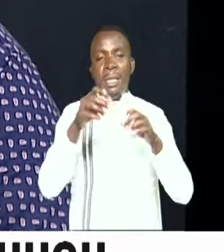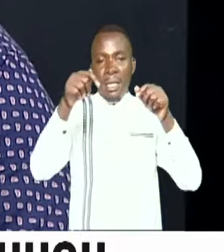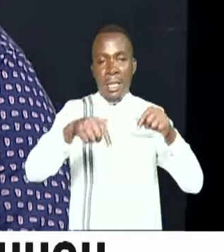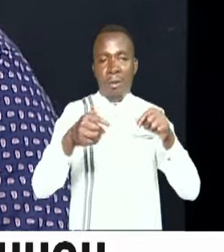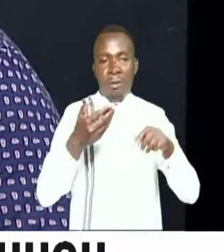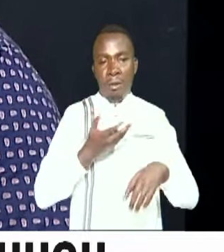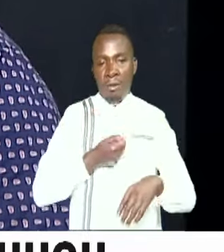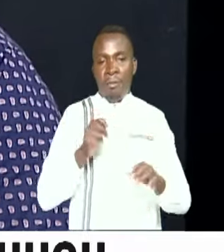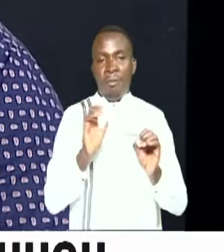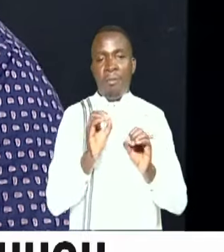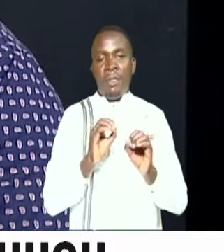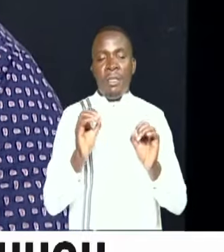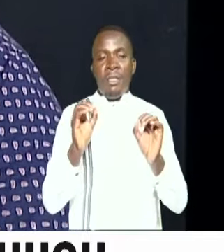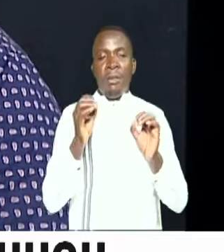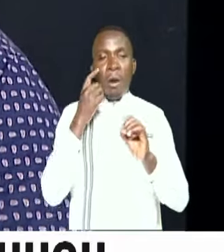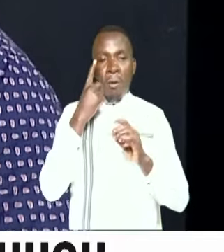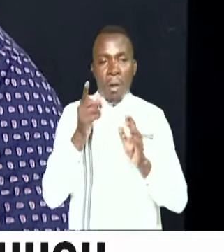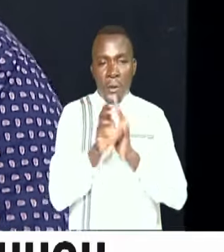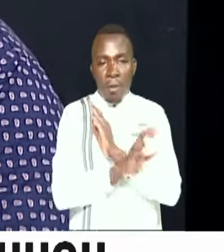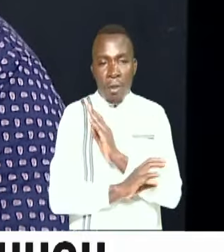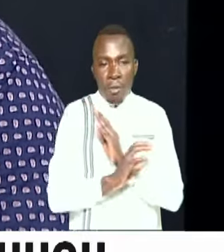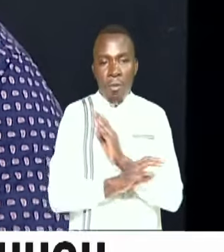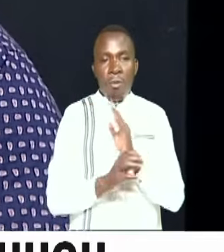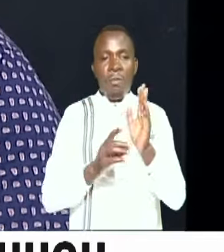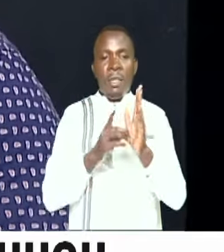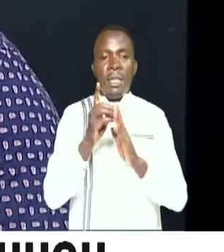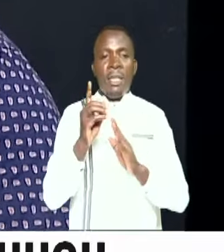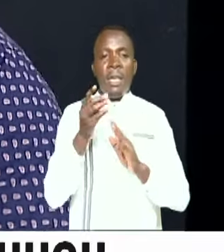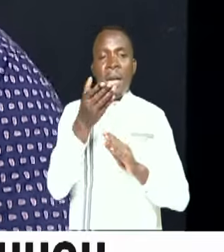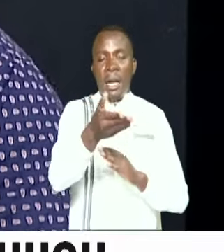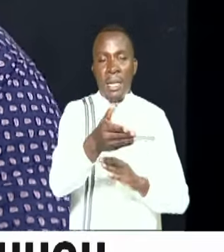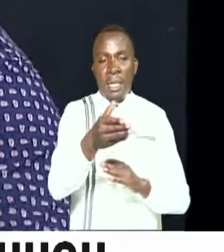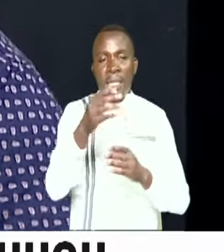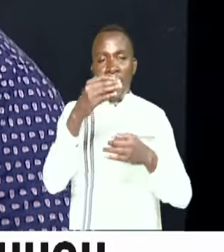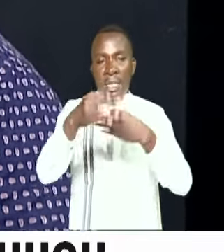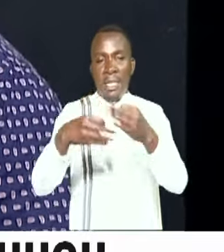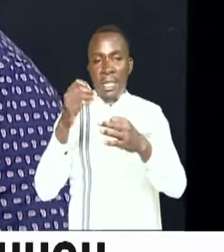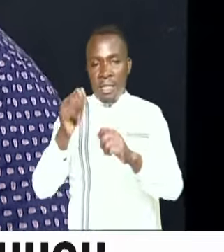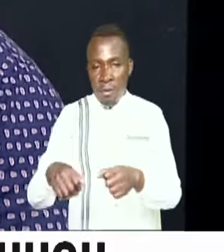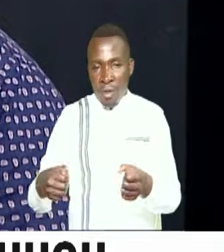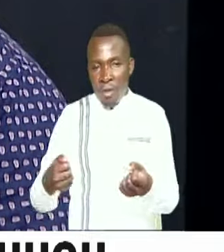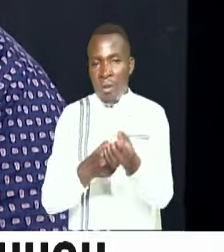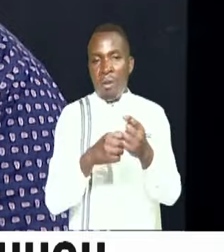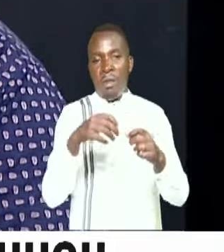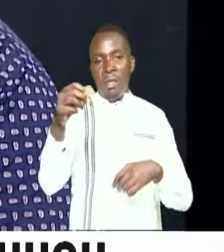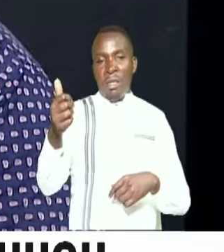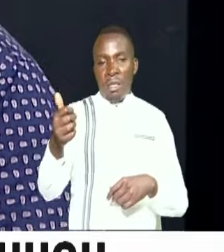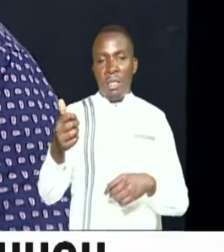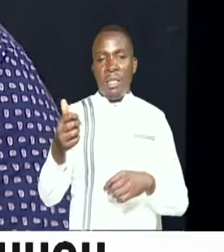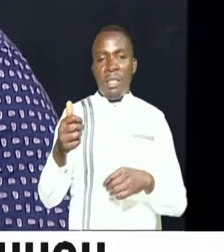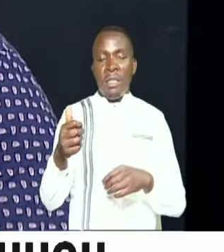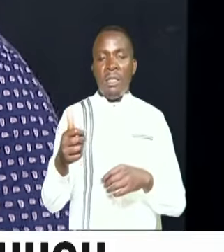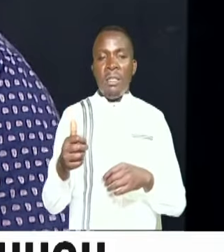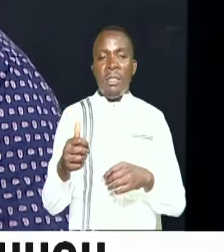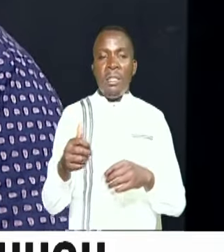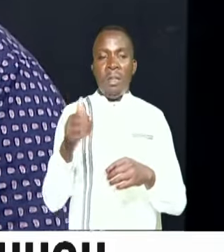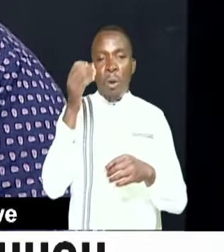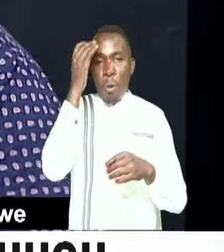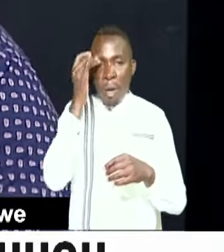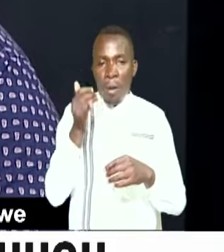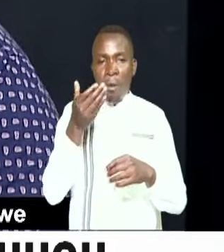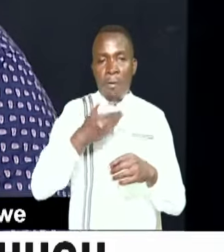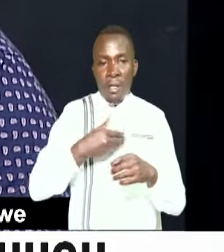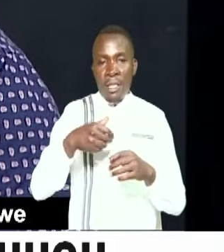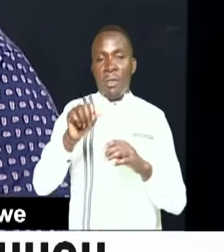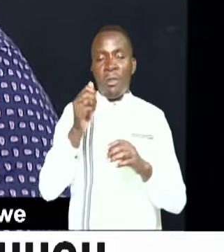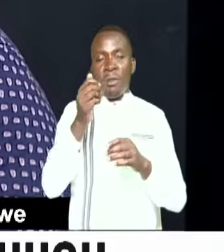zindi zishobora. Kuko urabona nko mu bihugu byatembera haba hari inganda zishobora gukorera izindi nganda. Ni ukuvuga hari nk'ahantu bafite heavy industries noneho zigakorera za light industries. Twebwe